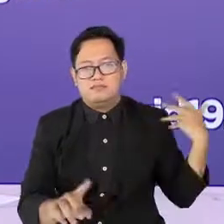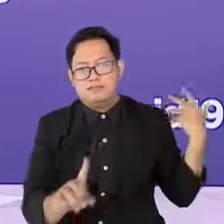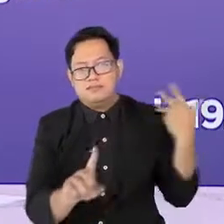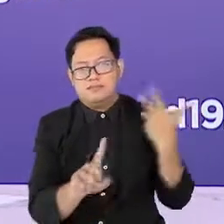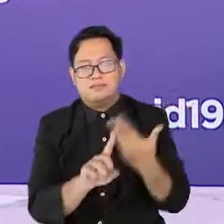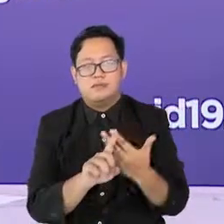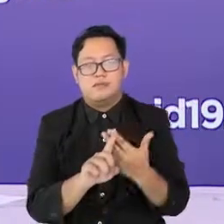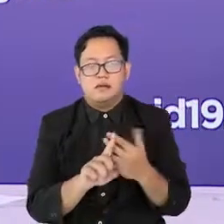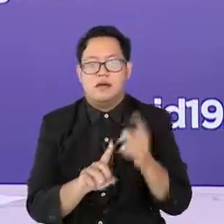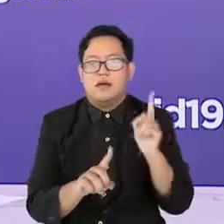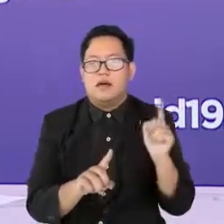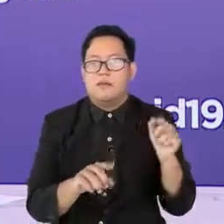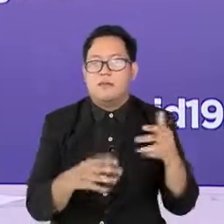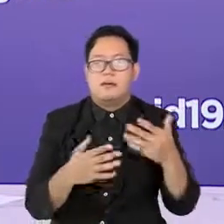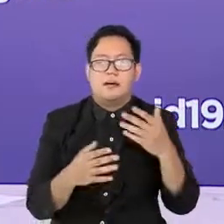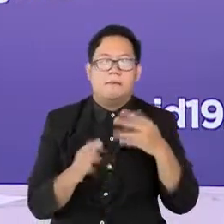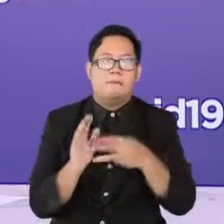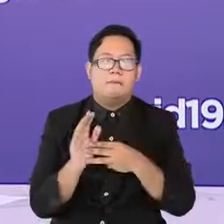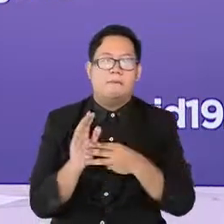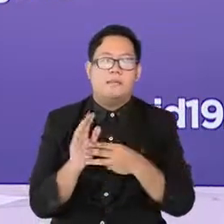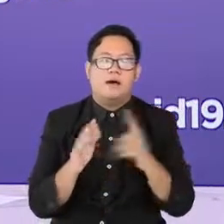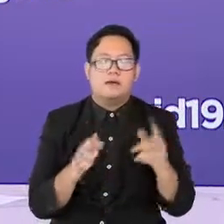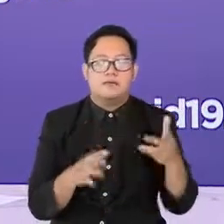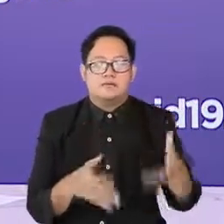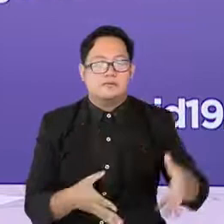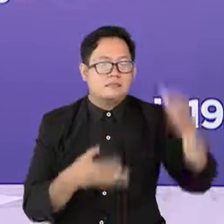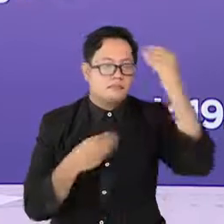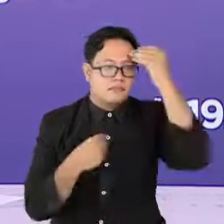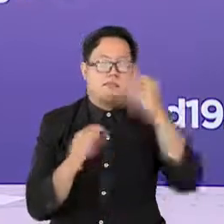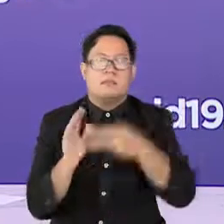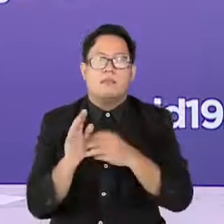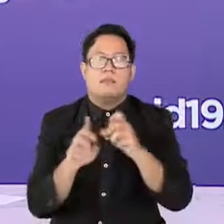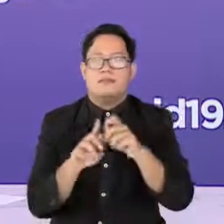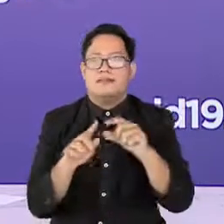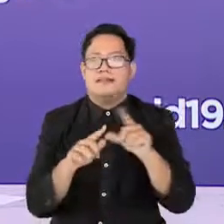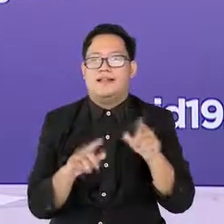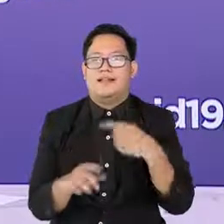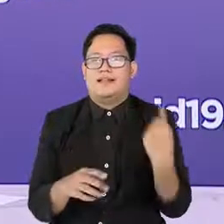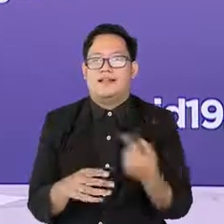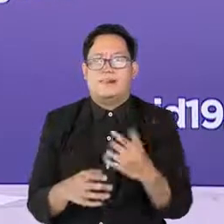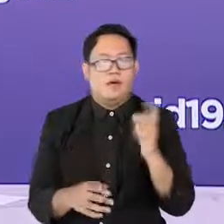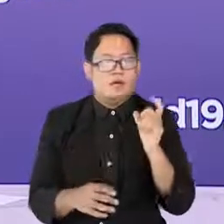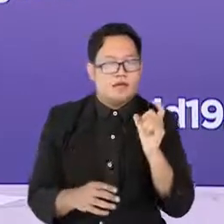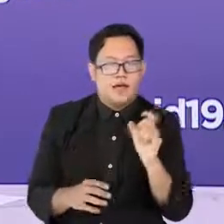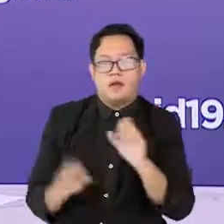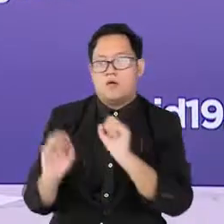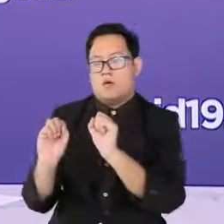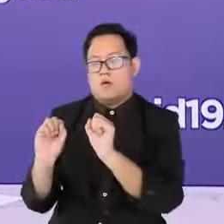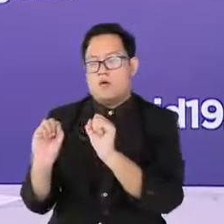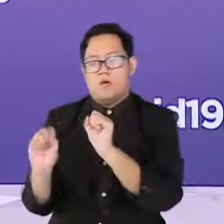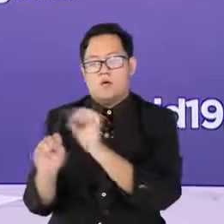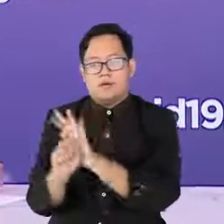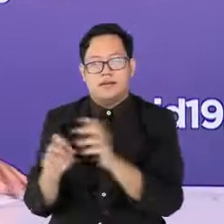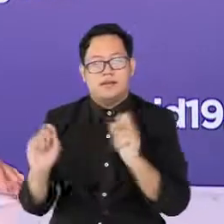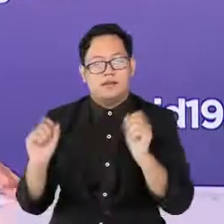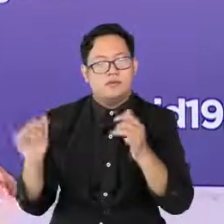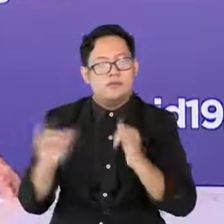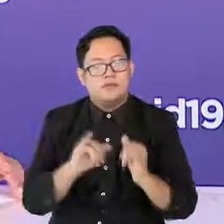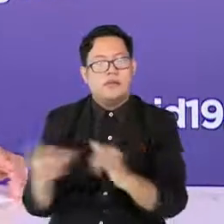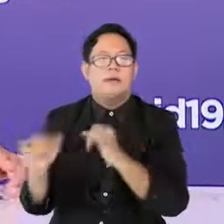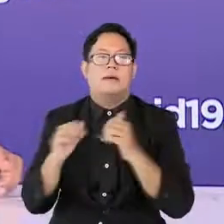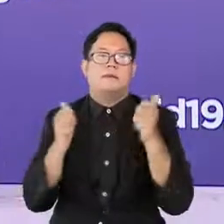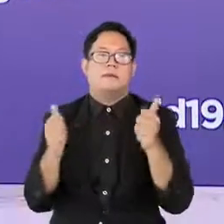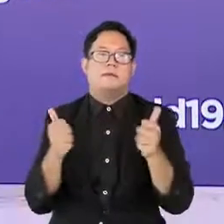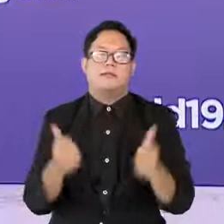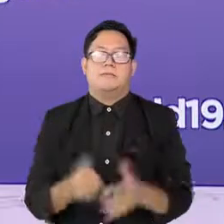dijadikan sebagai model kita semakin kuat berdampingan dengan copy 19 kedepannya Hai demikian Terima kasih